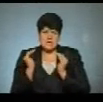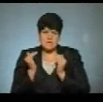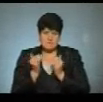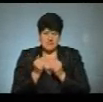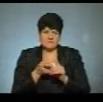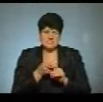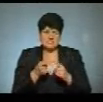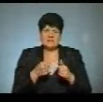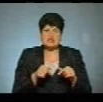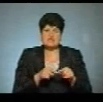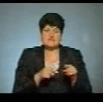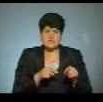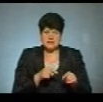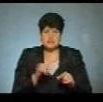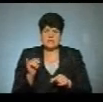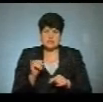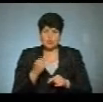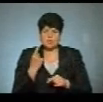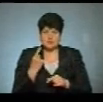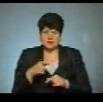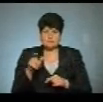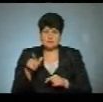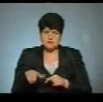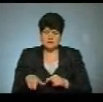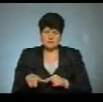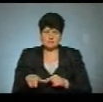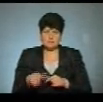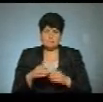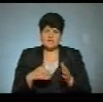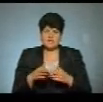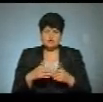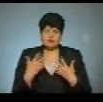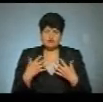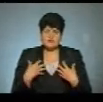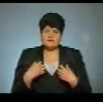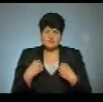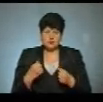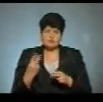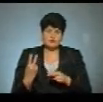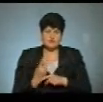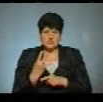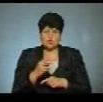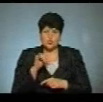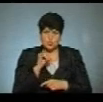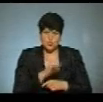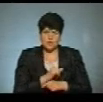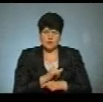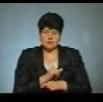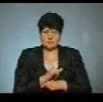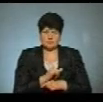в інфекційне відділення, і один пацієнт фактично вже виздоровший, бо двічі у нього